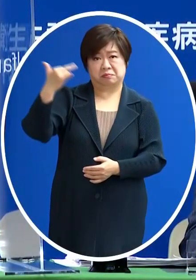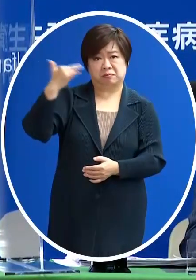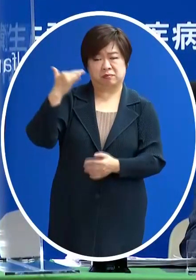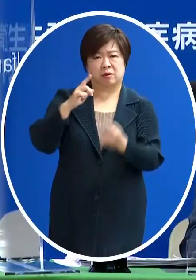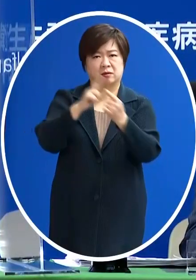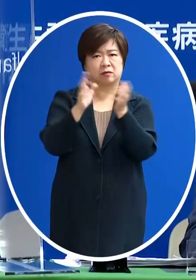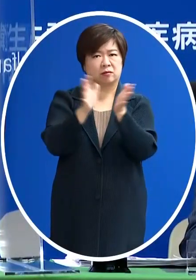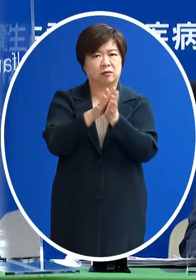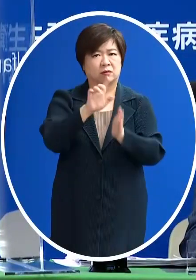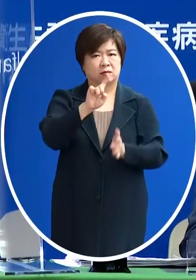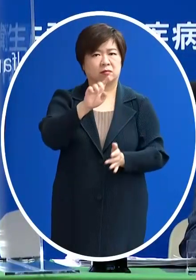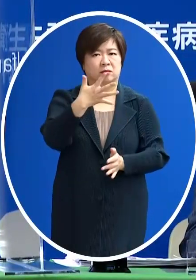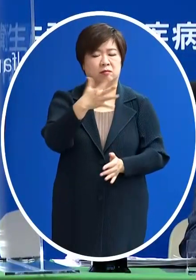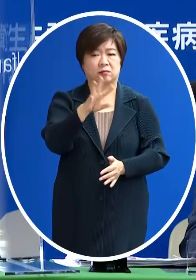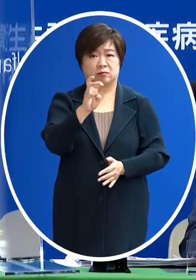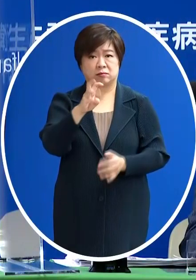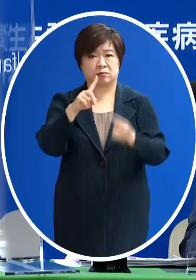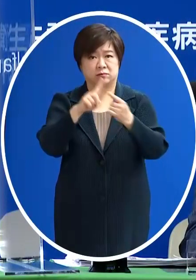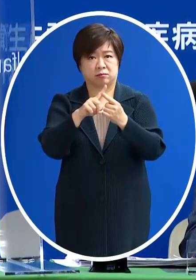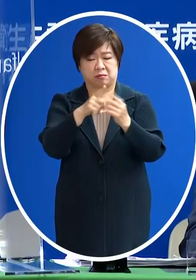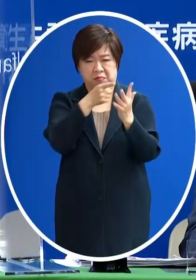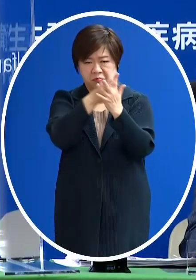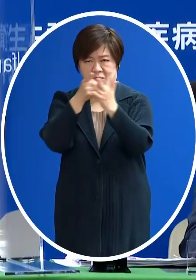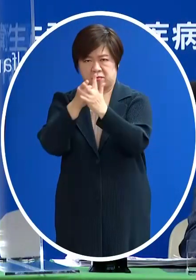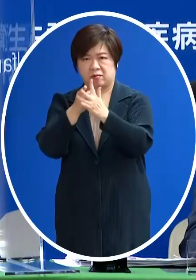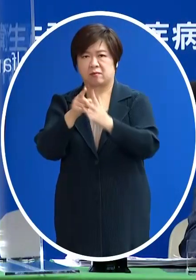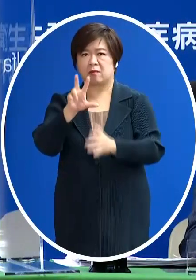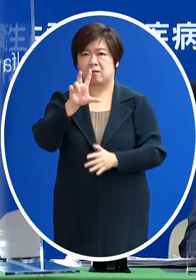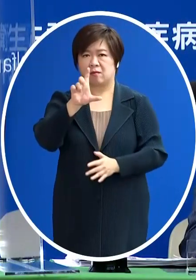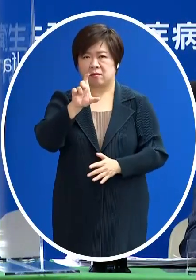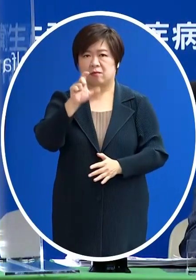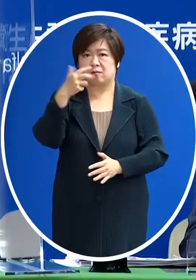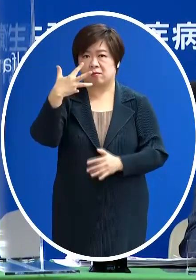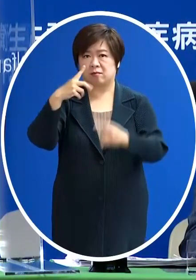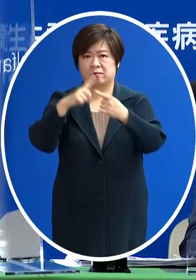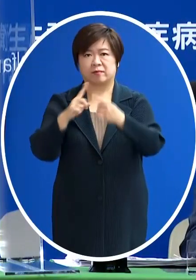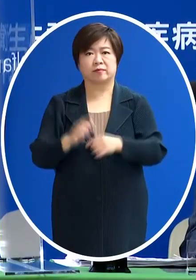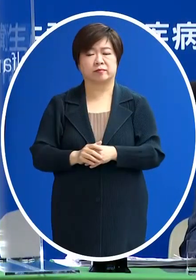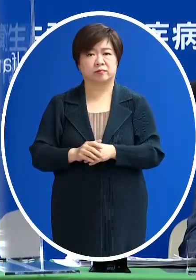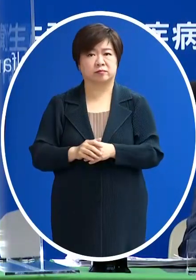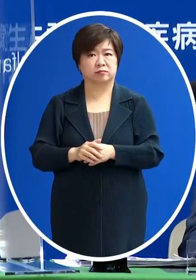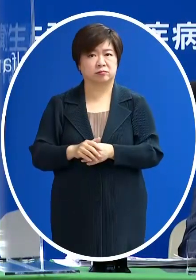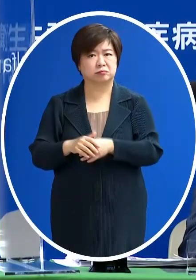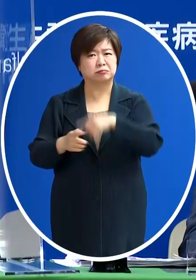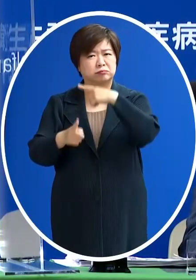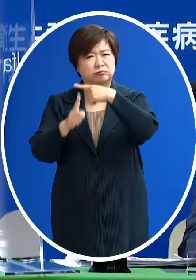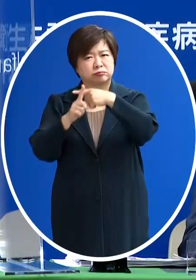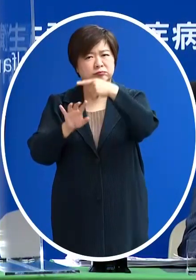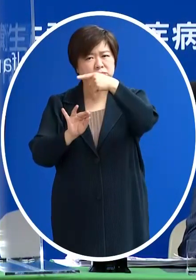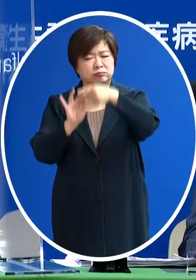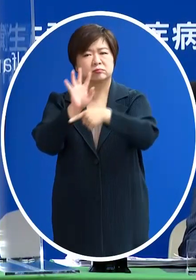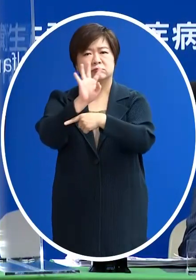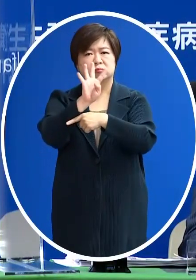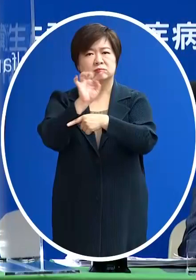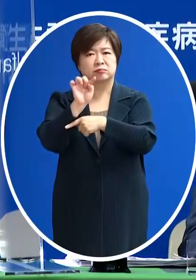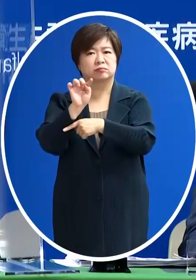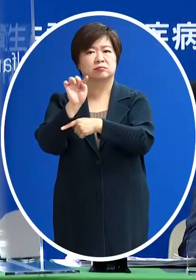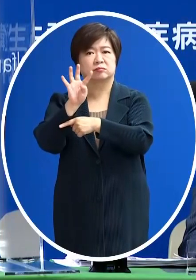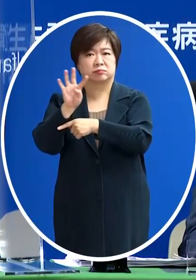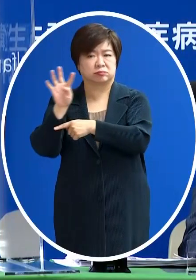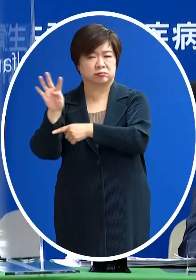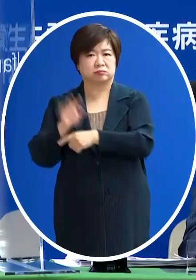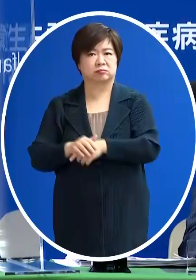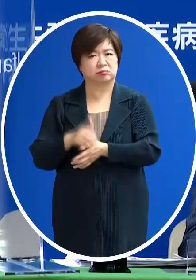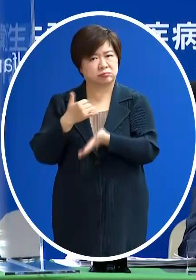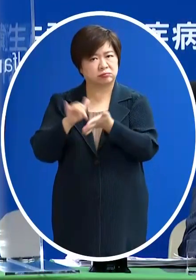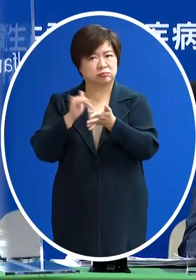有1533人，那阳性人数是68，那整体的阳性率 4.44%， 这